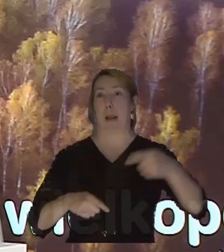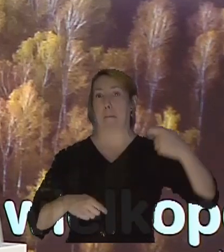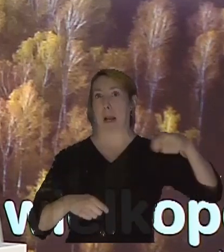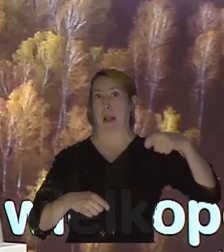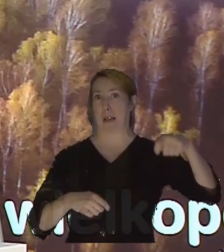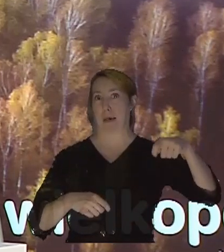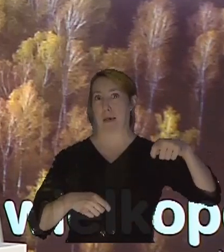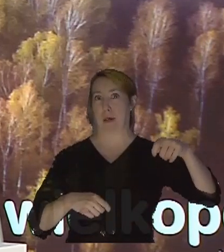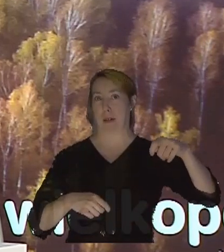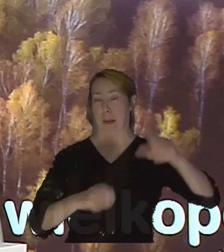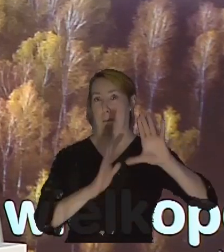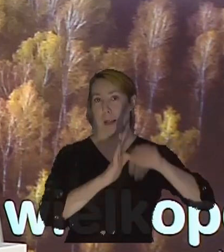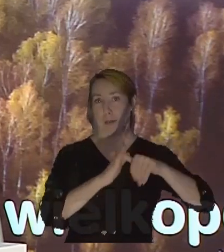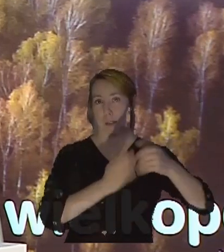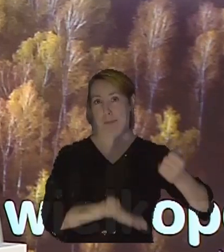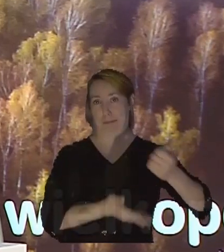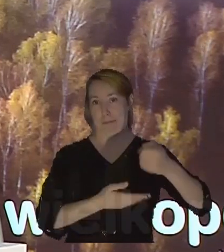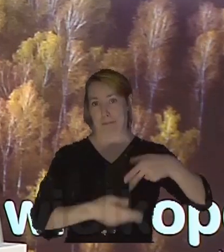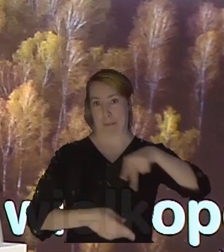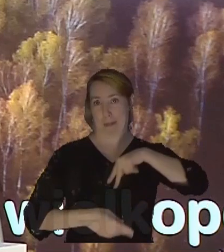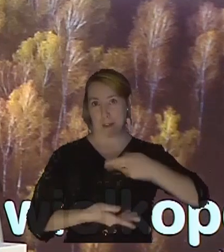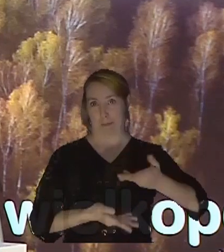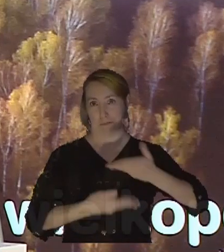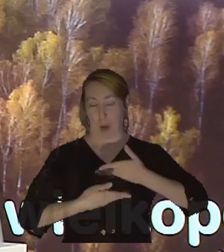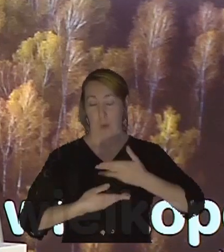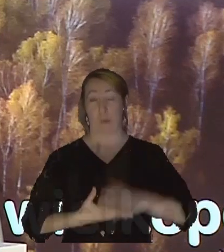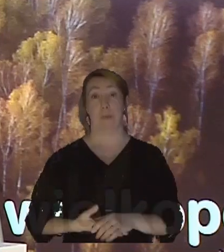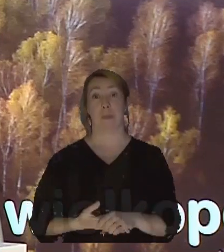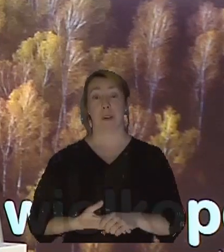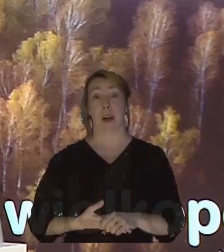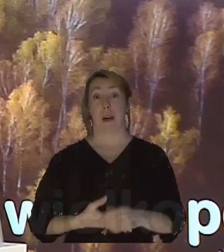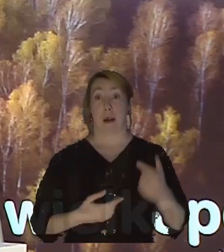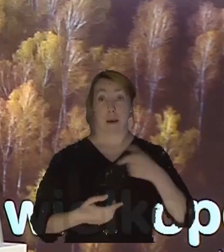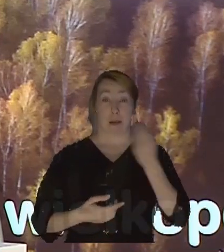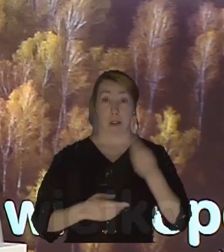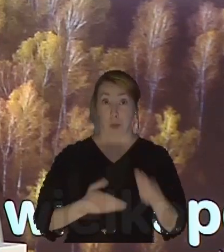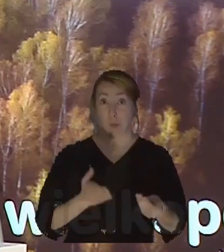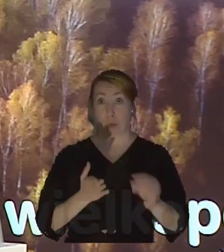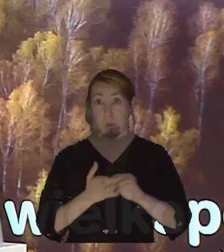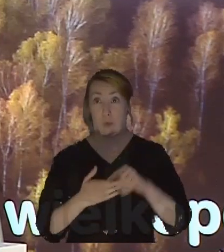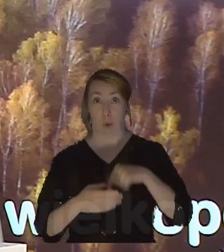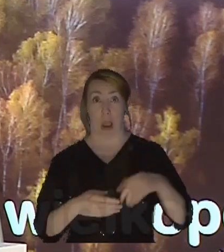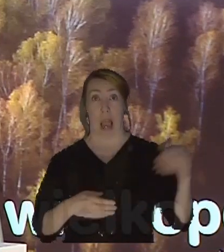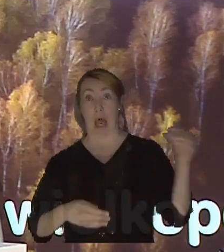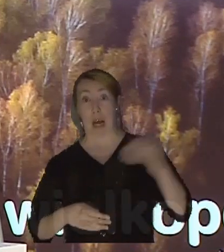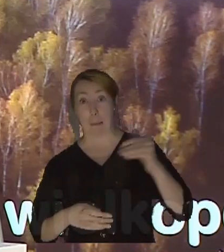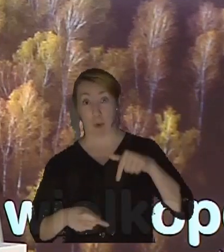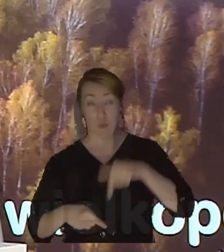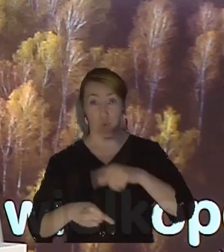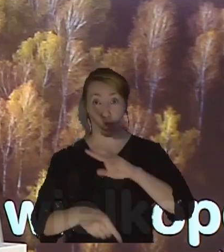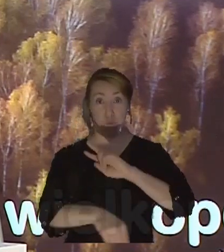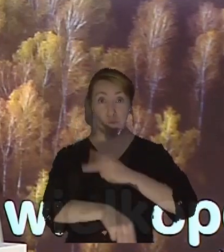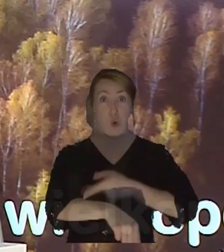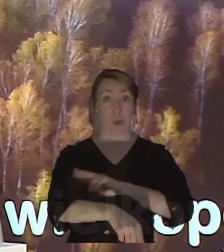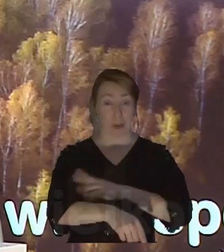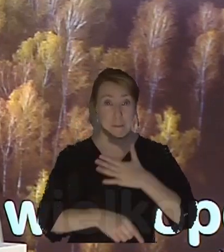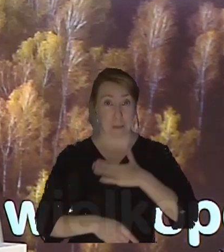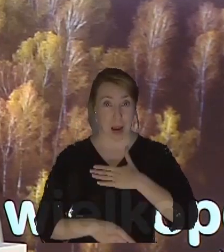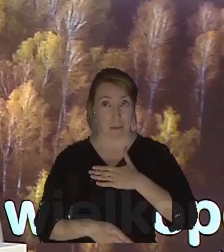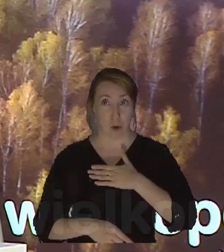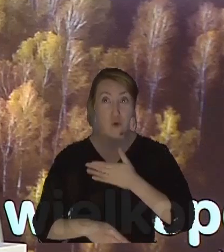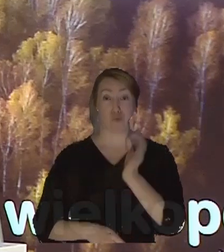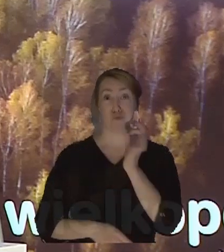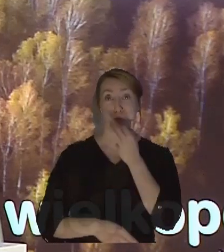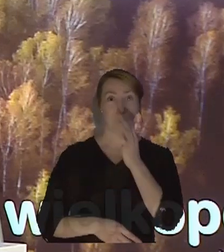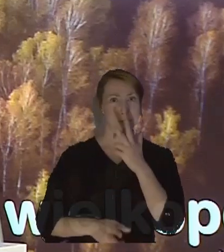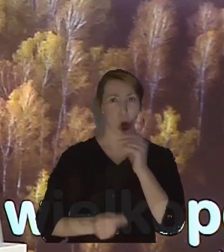prezydenta miasta. A ja chciałbym dodać, że my też mamy raperów w Poznaniu i to nie takich młodych,